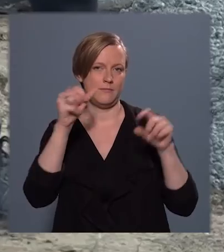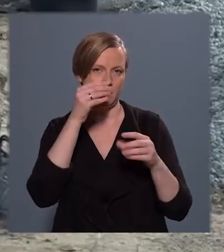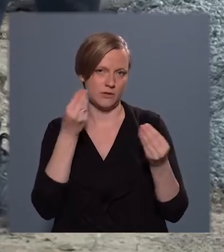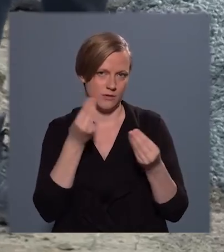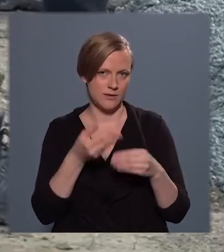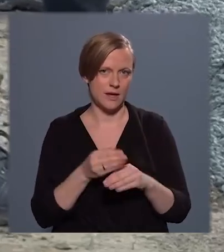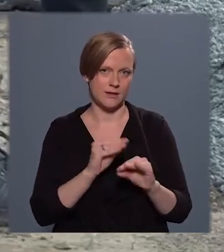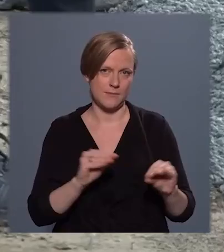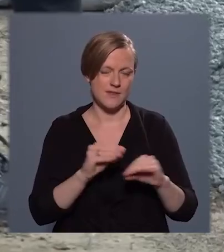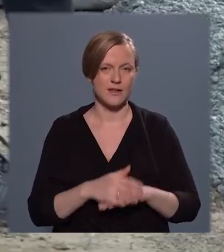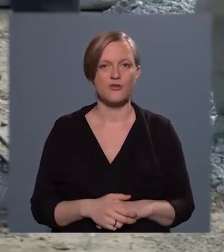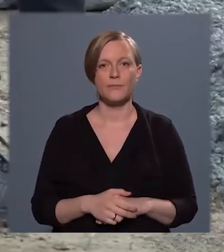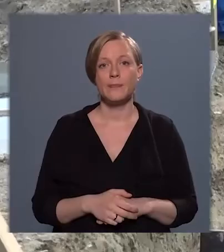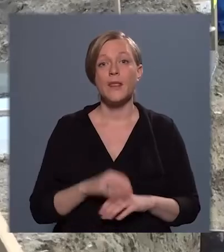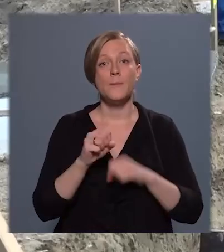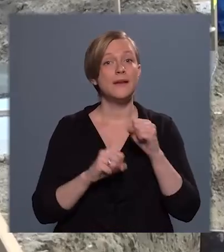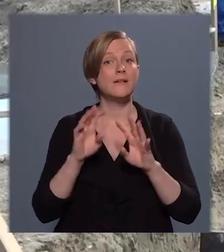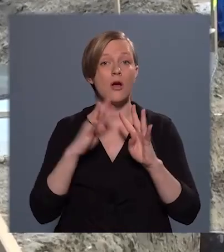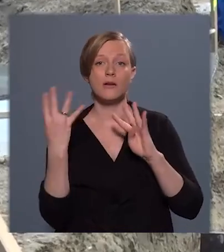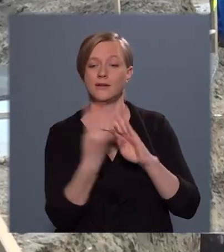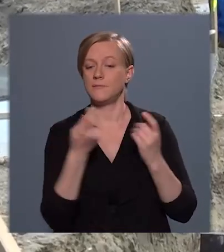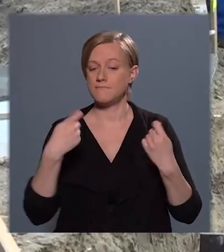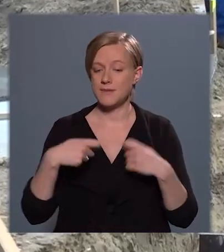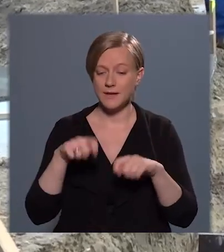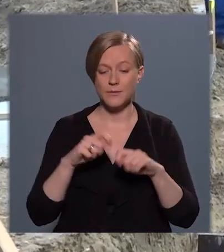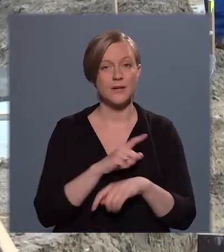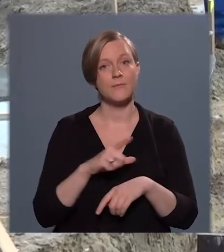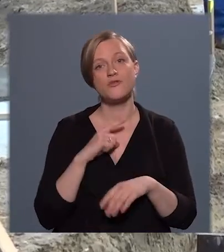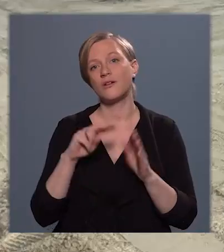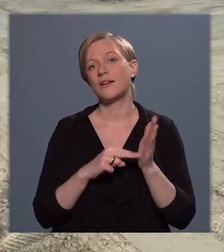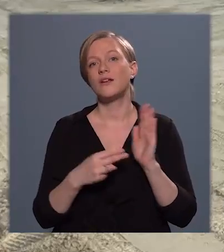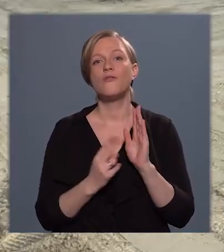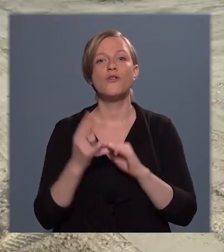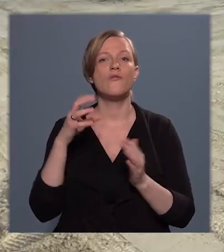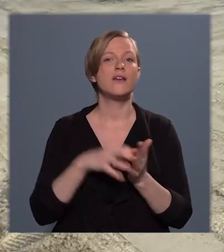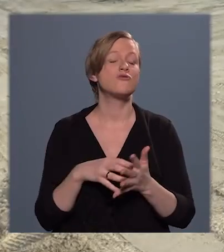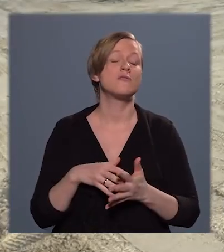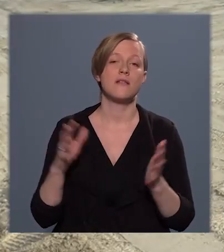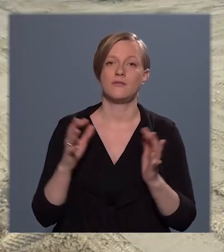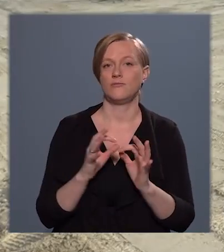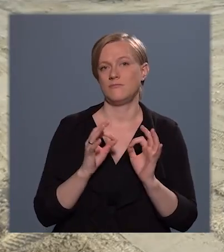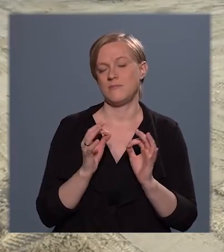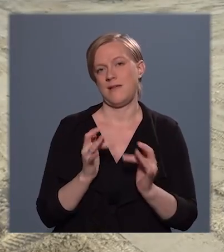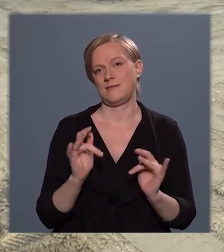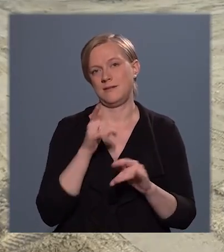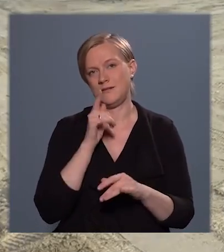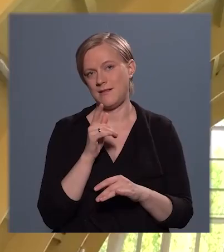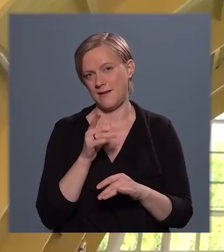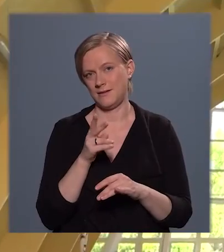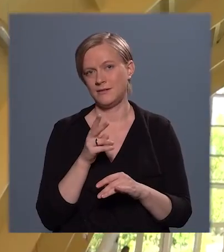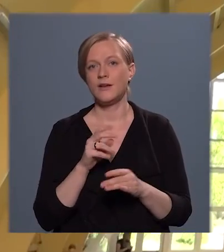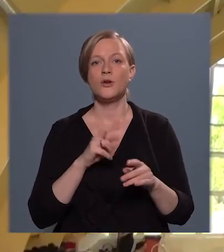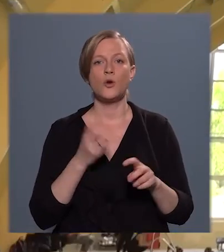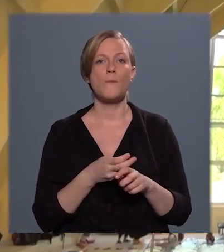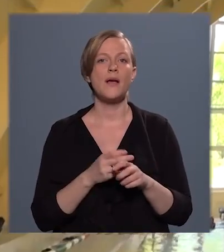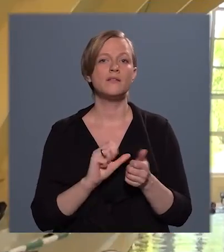képzésére. A Bring Arena megépülésével nem csak a kerület, hanem a főváros egyik legnagyszerűbb helyszíne is lehet a Kőbányai Sportliget,